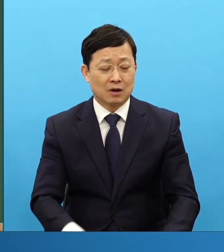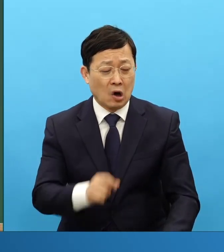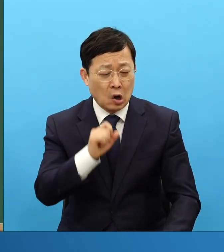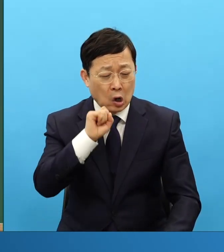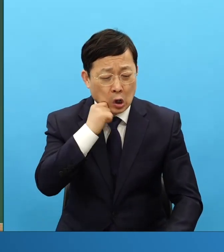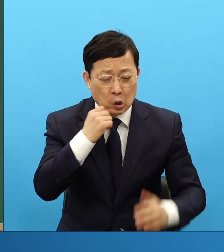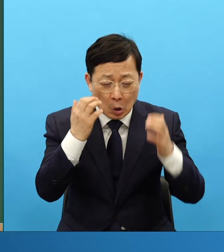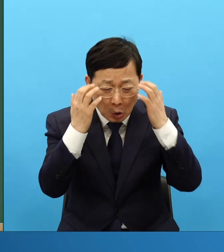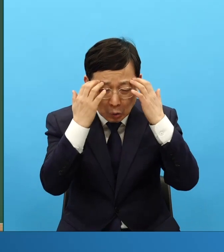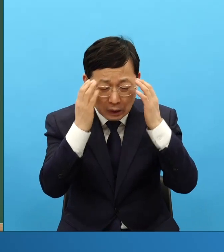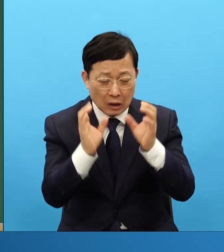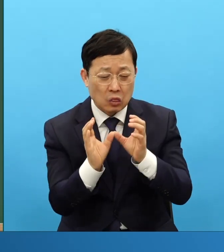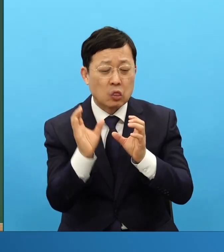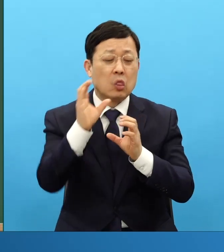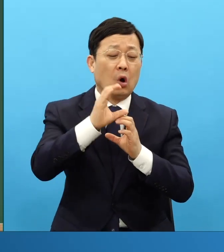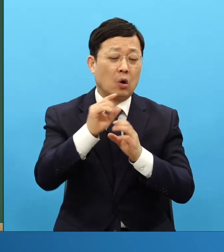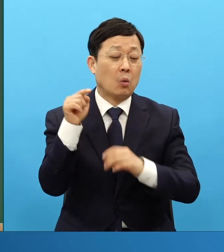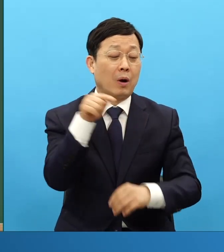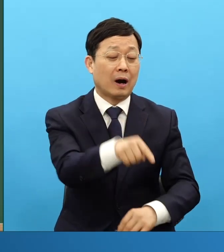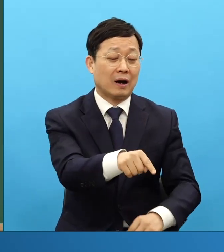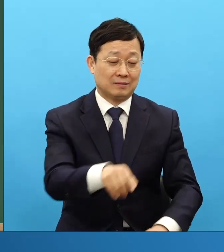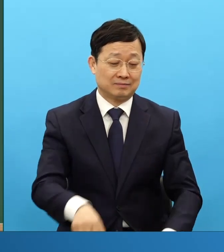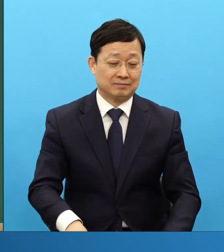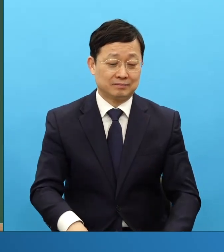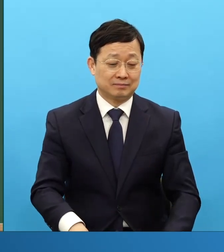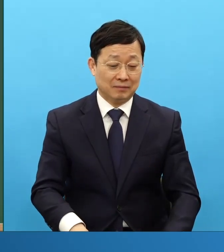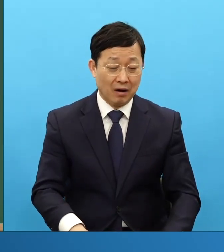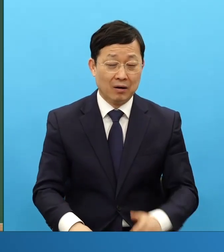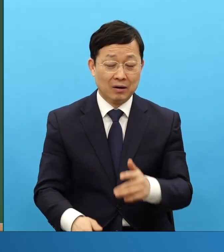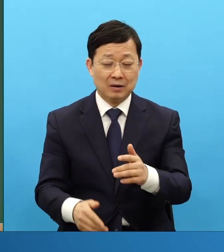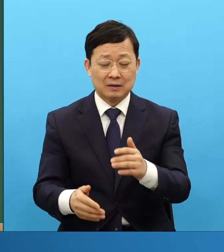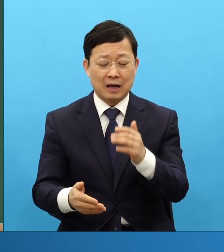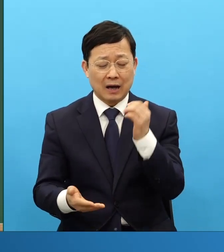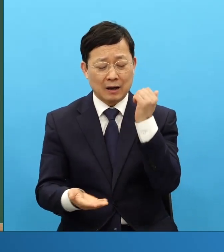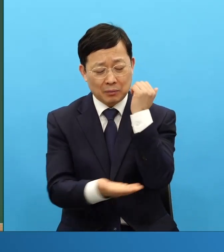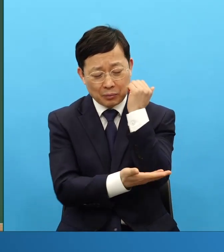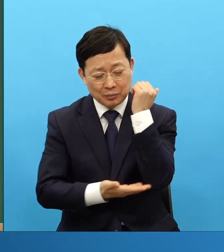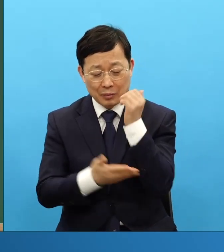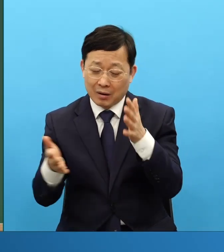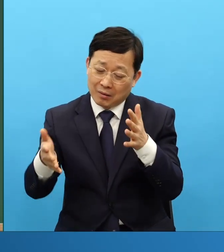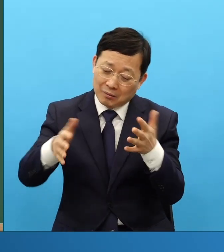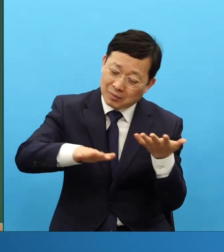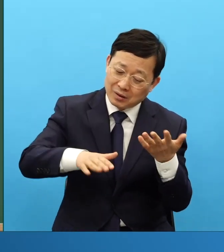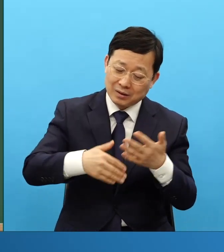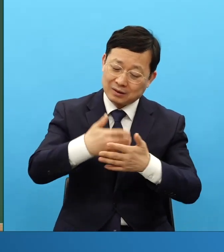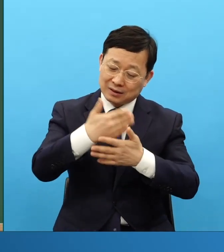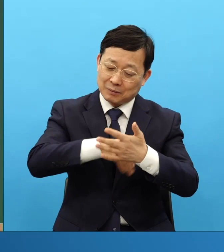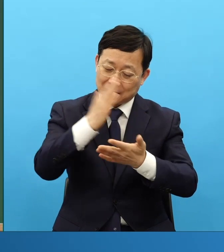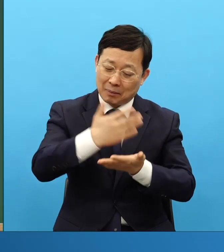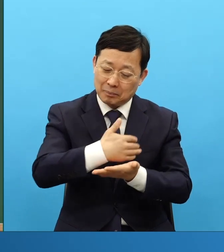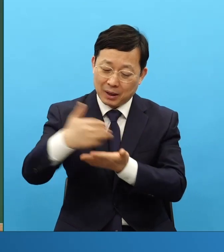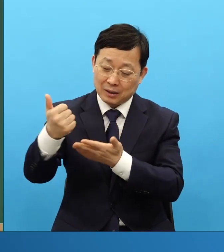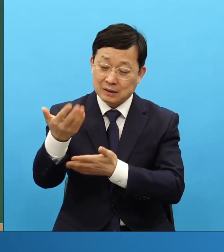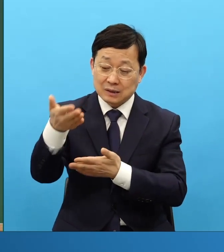what he said is there'll be even greater hardships. 남은 것마저도 빼앗기게 될 거다. Even what's left will be stolen. 그러나